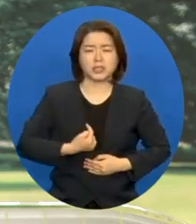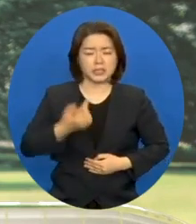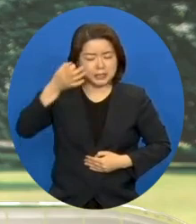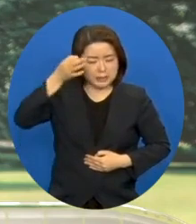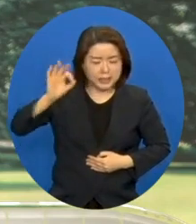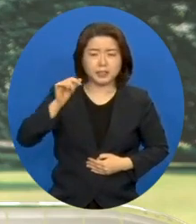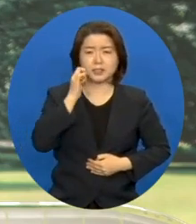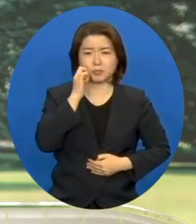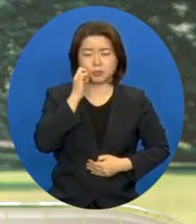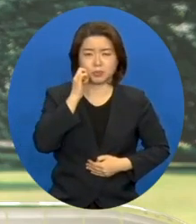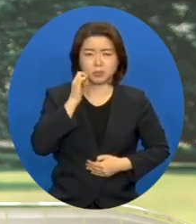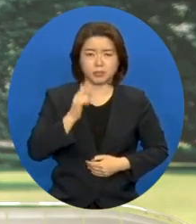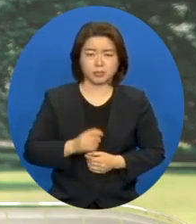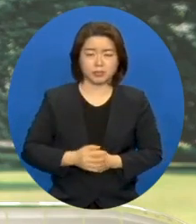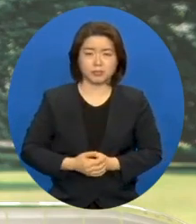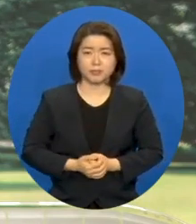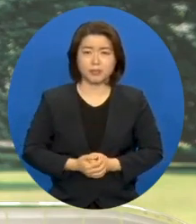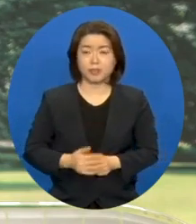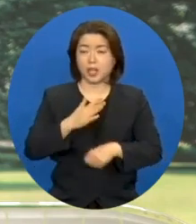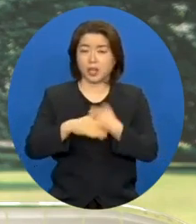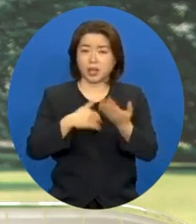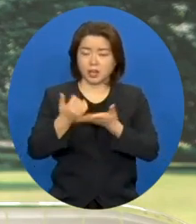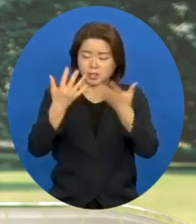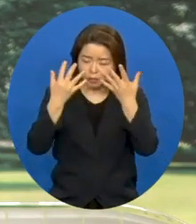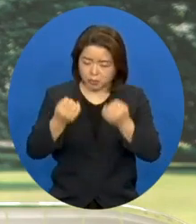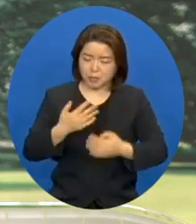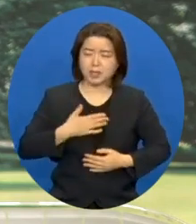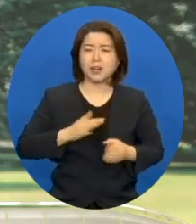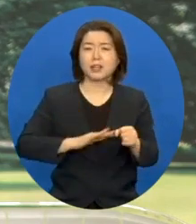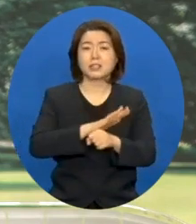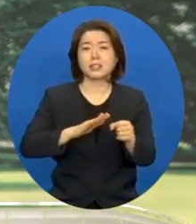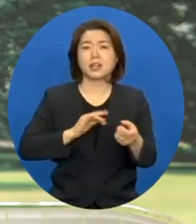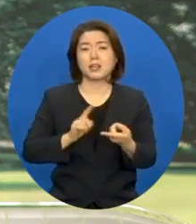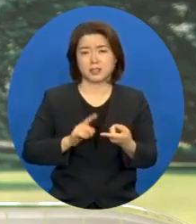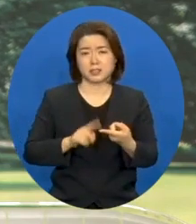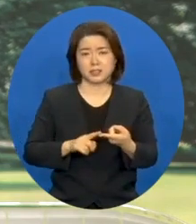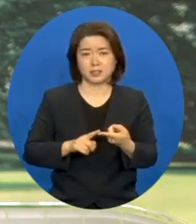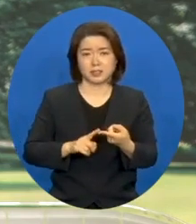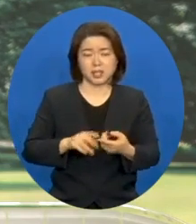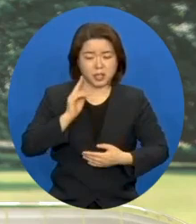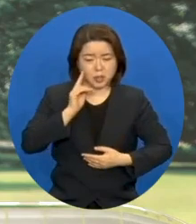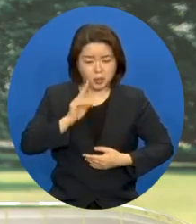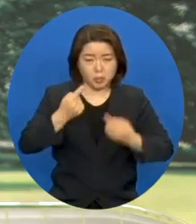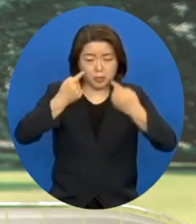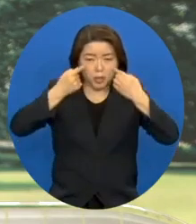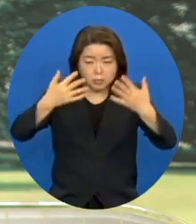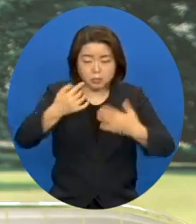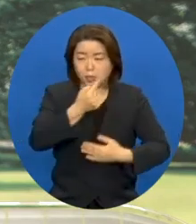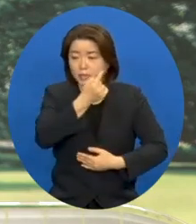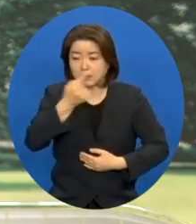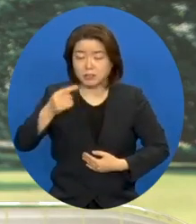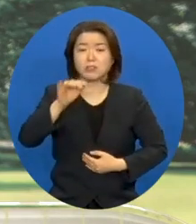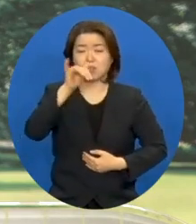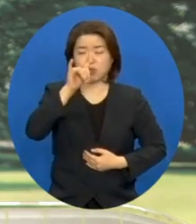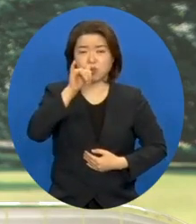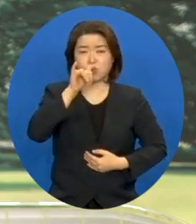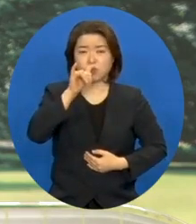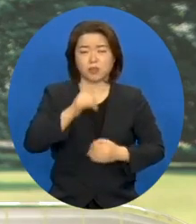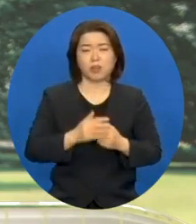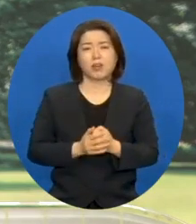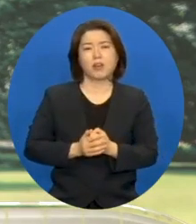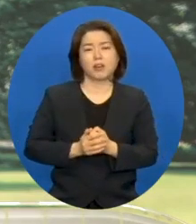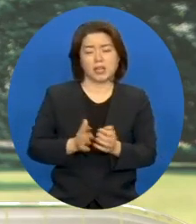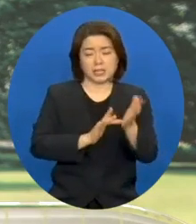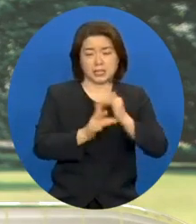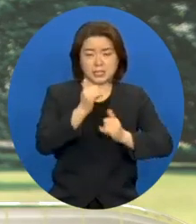깨닫지 못하는 거예요. 하나님이 얼마나 나를 사랑하시는지 너무나 분명한 증거가 있는데도